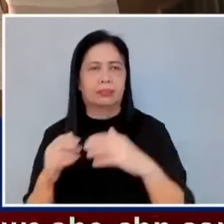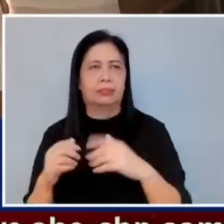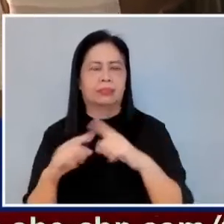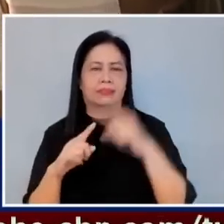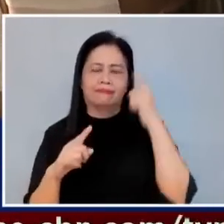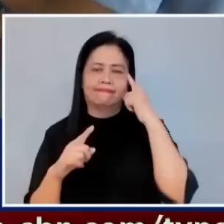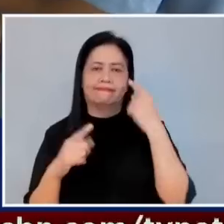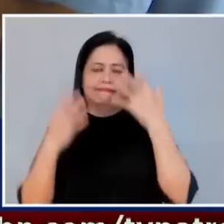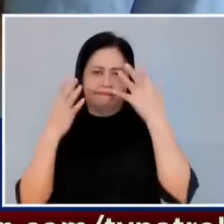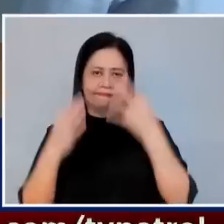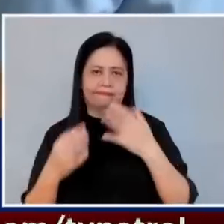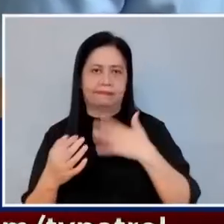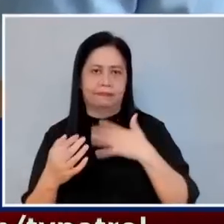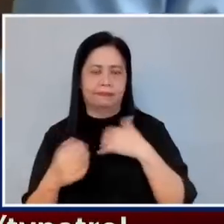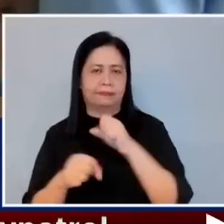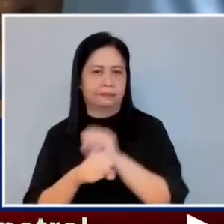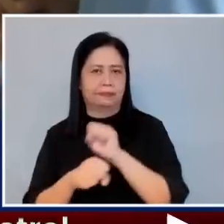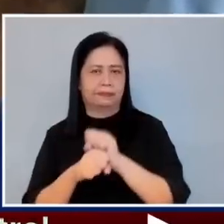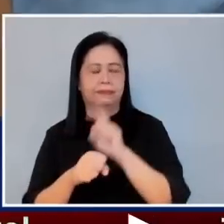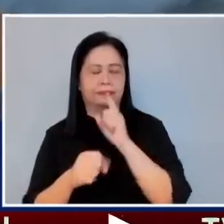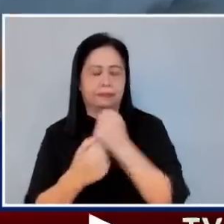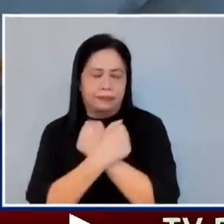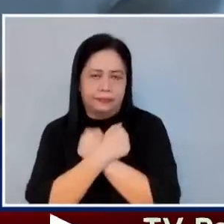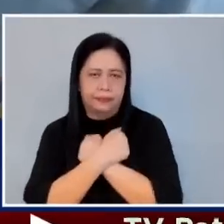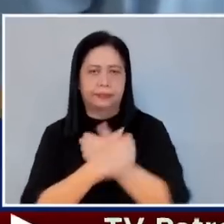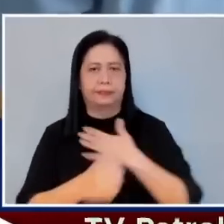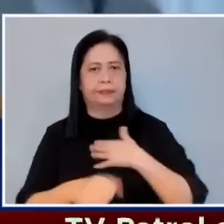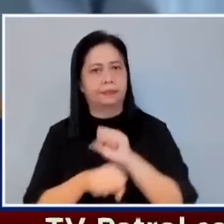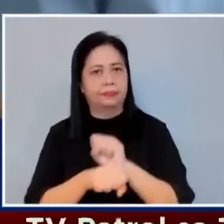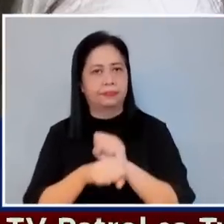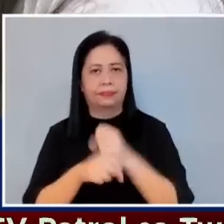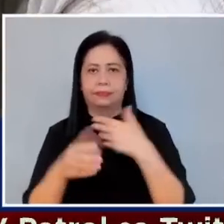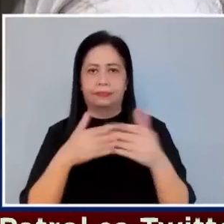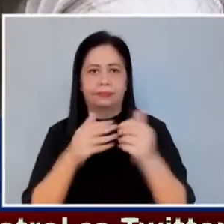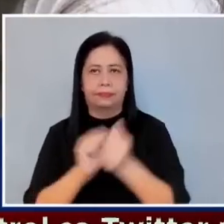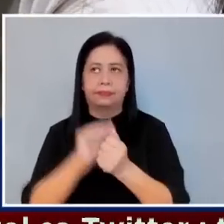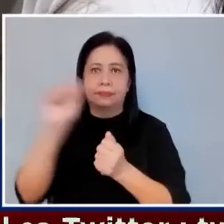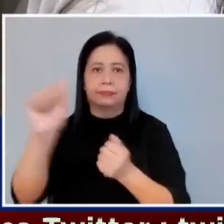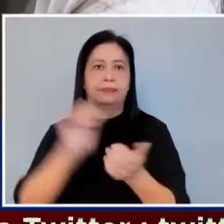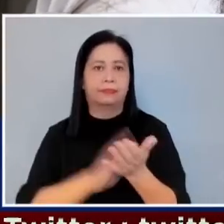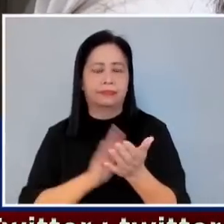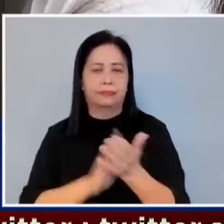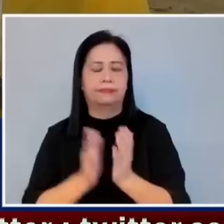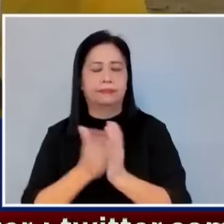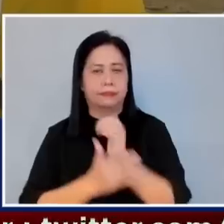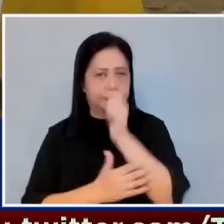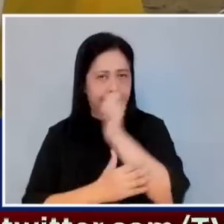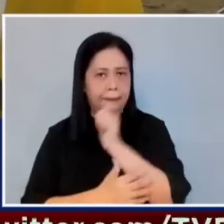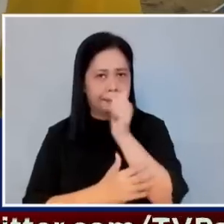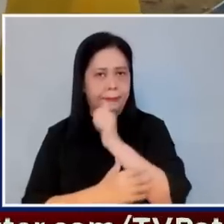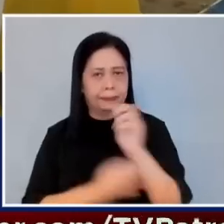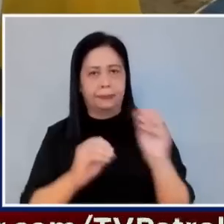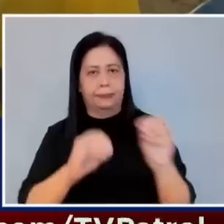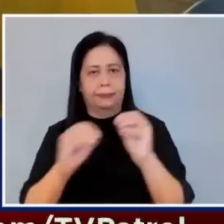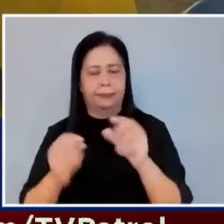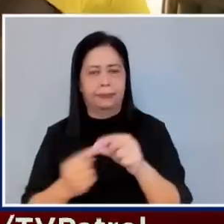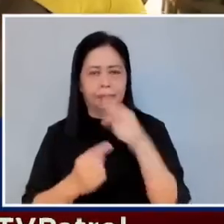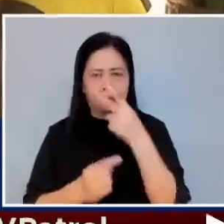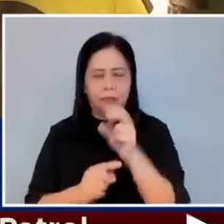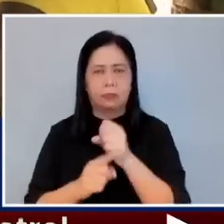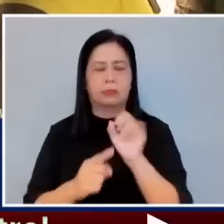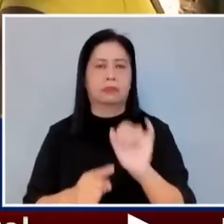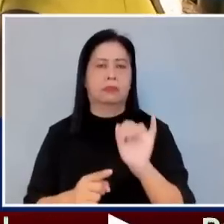yung pinili kong profesyon. Talagang minahal ko na po siya. Kaya kahit medyo malayo po yung eskwela, talagang nagsimikap pa rin po ako magturo. Lalo na po nakita ko yung sitwasyon ng